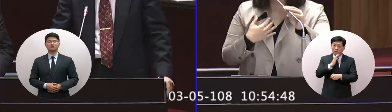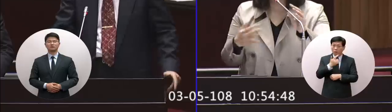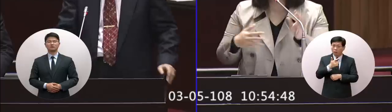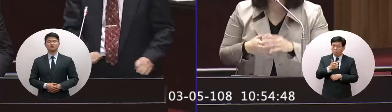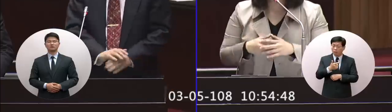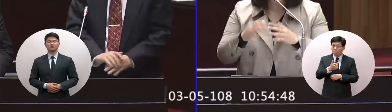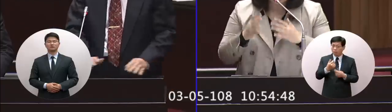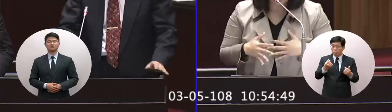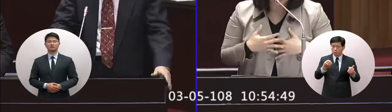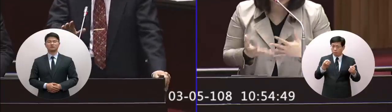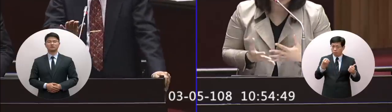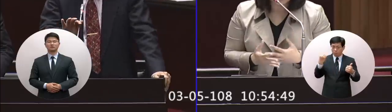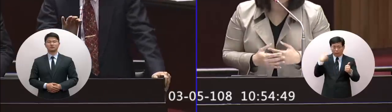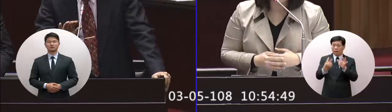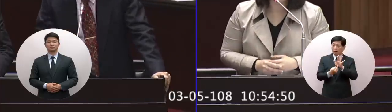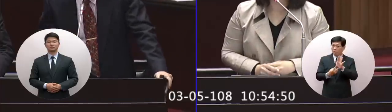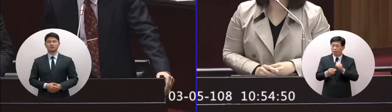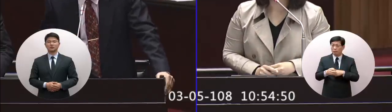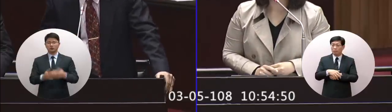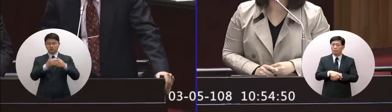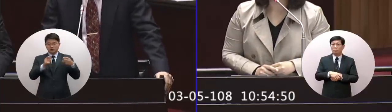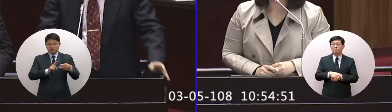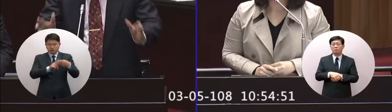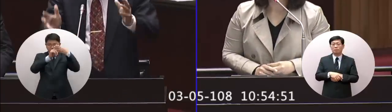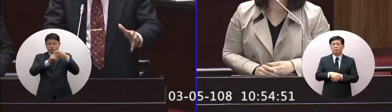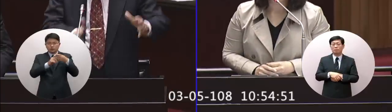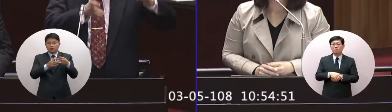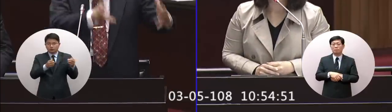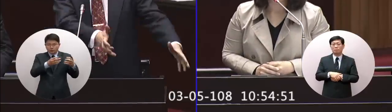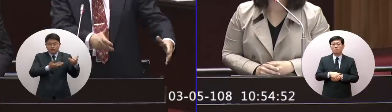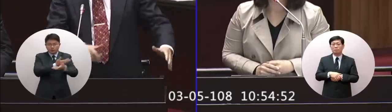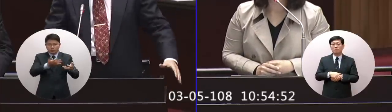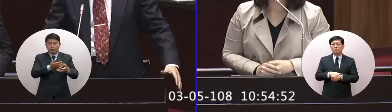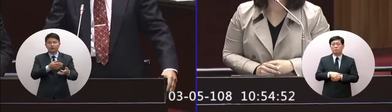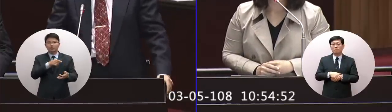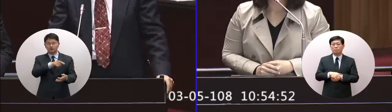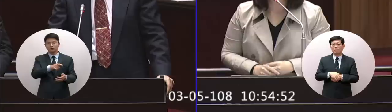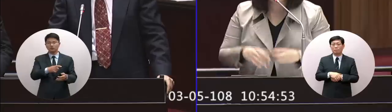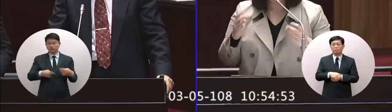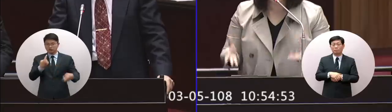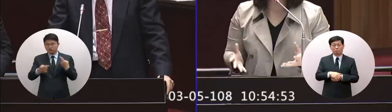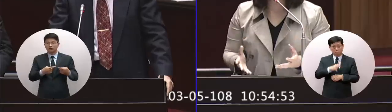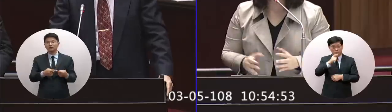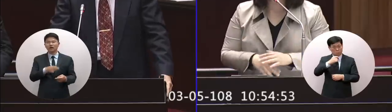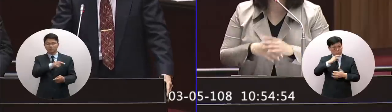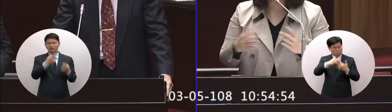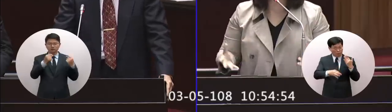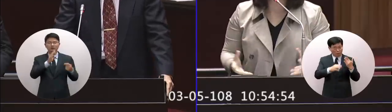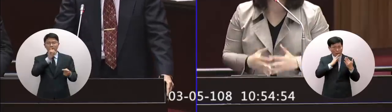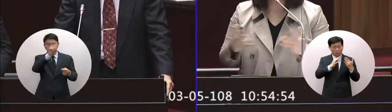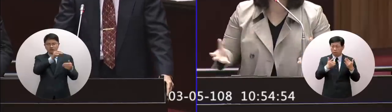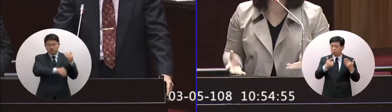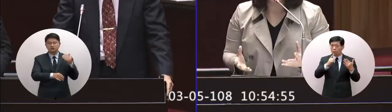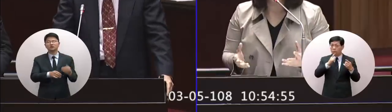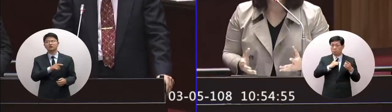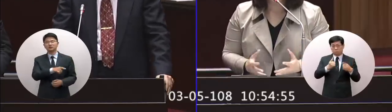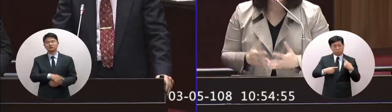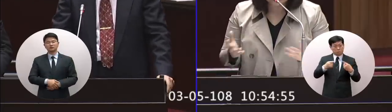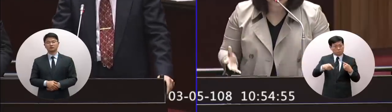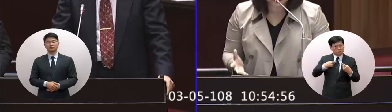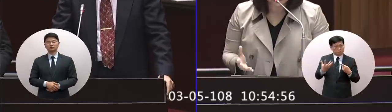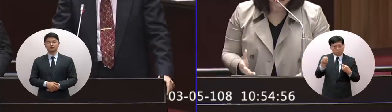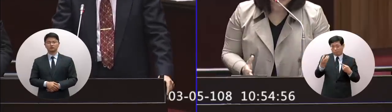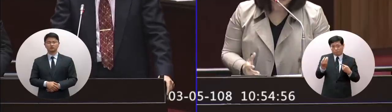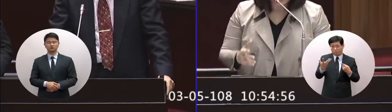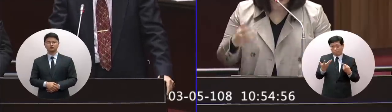听你这样讲，意思就是说， 没有什么民主协商言论自由，民主协商就是一个机制了。 哦，就是一个机制，所以也没有所谓的有没有自由